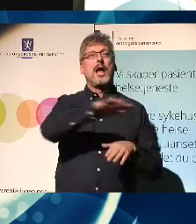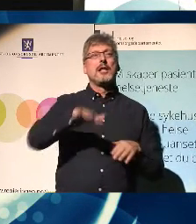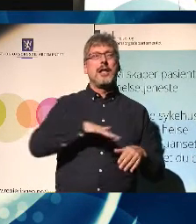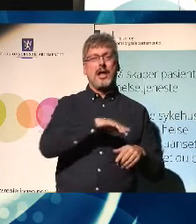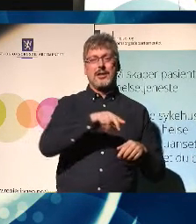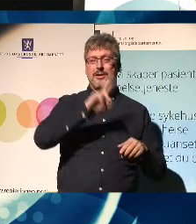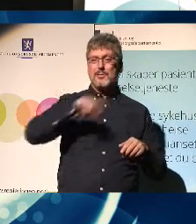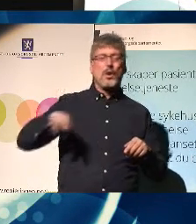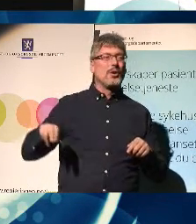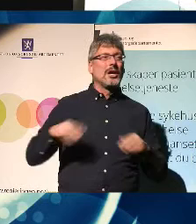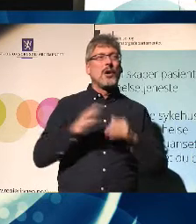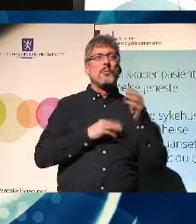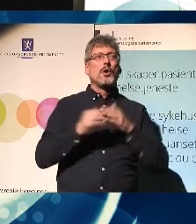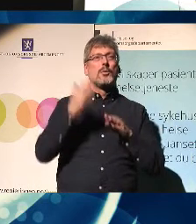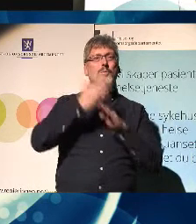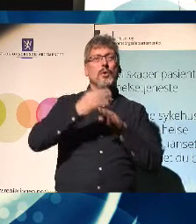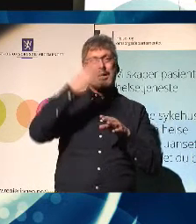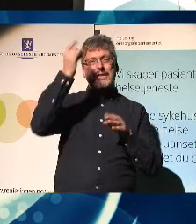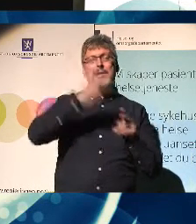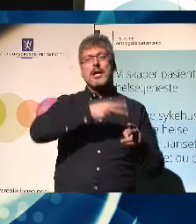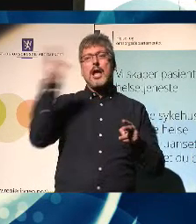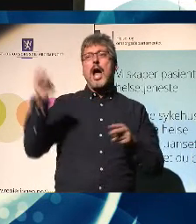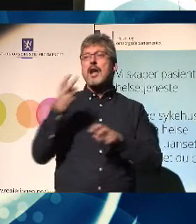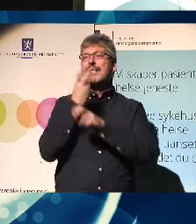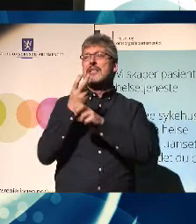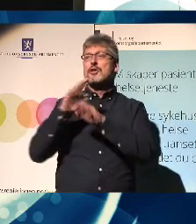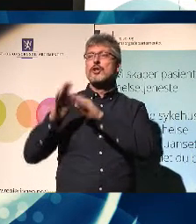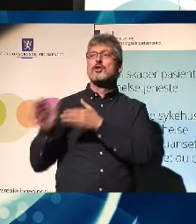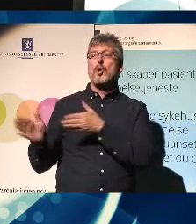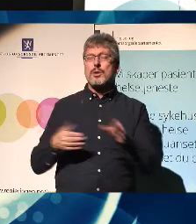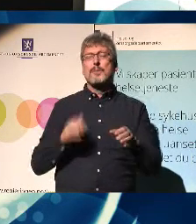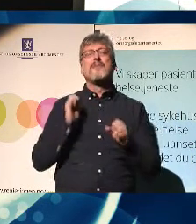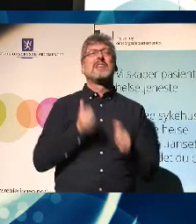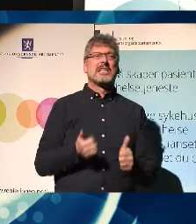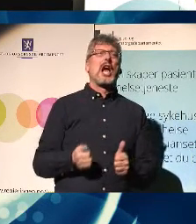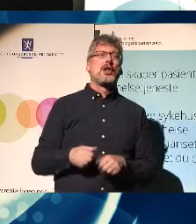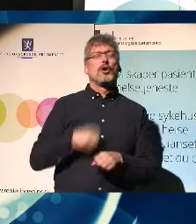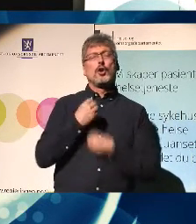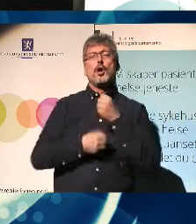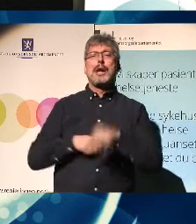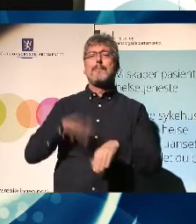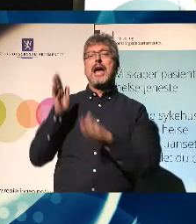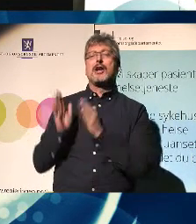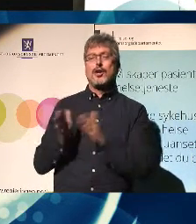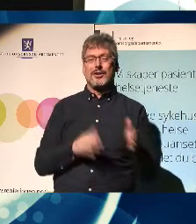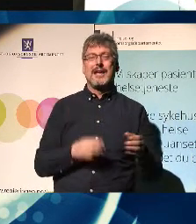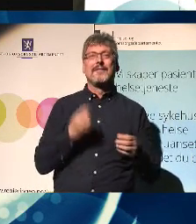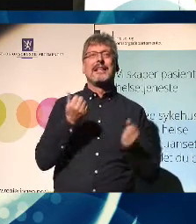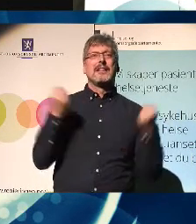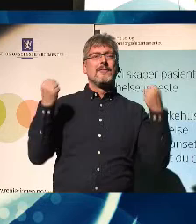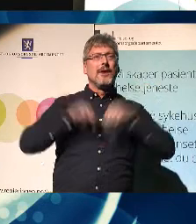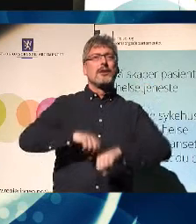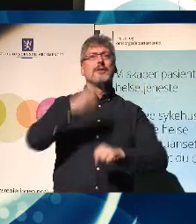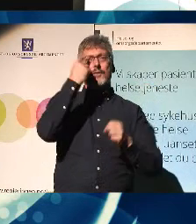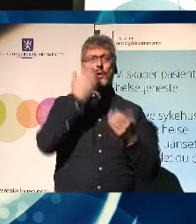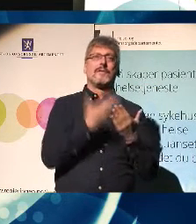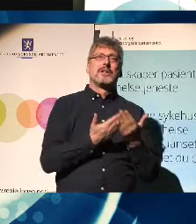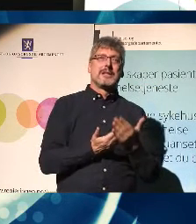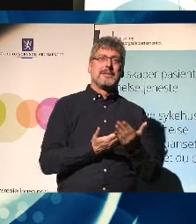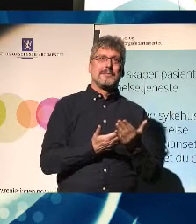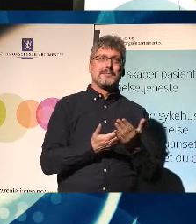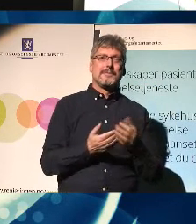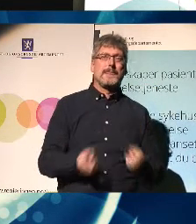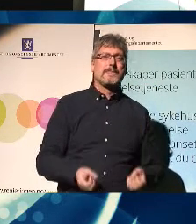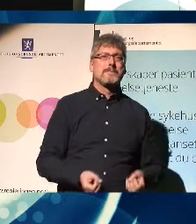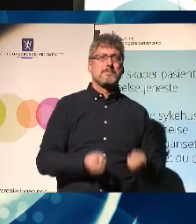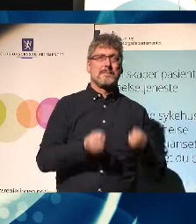tilstrekkelig kompetanse inn i en annen tilsynsordning. Men vi skal nok rydde det ryddigere, for det litt vanskelig å forstå eksempelvis på brand og